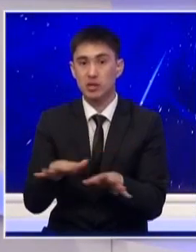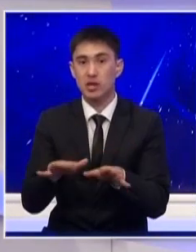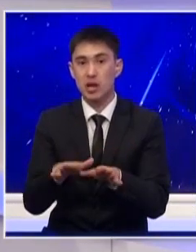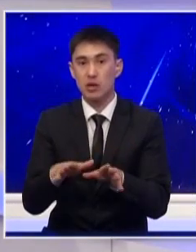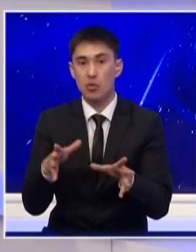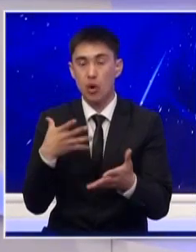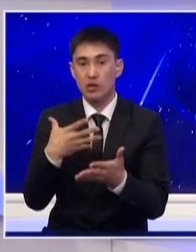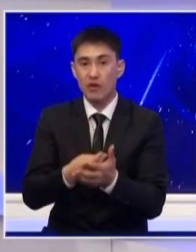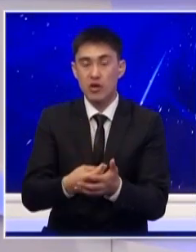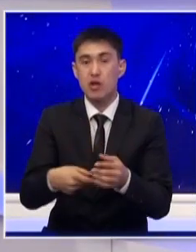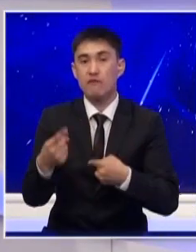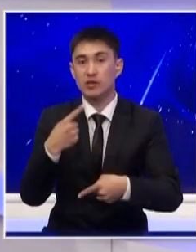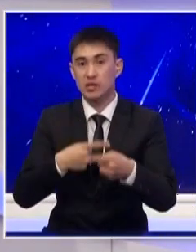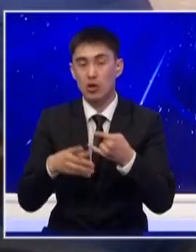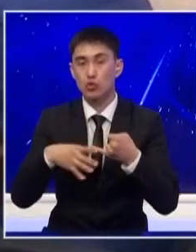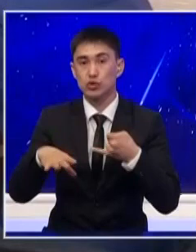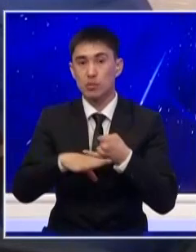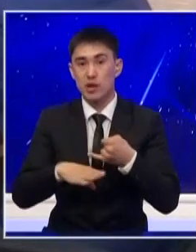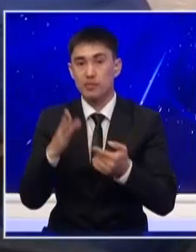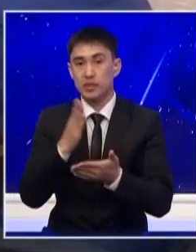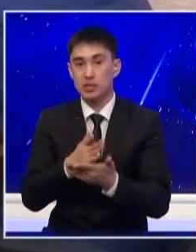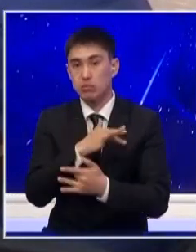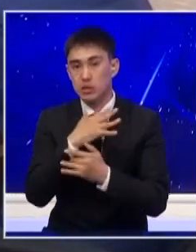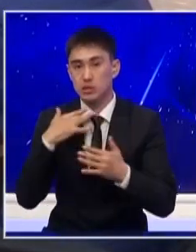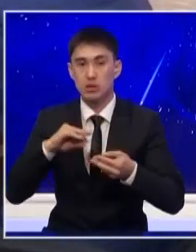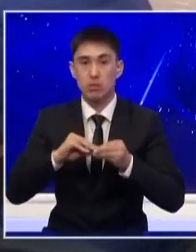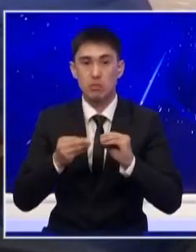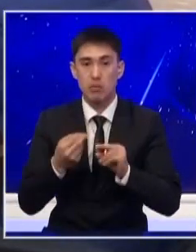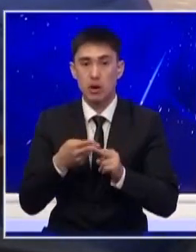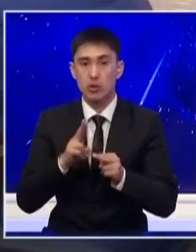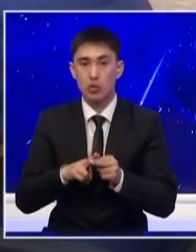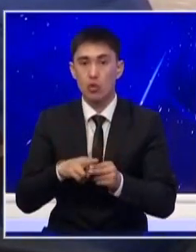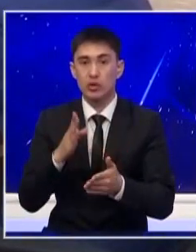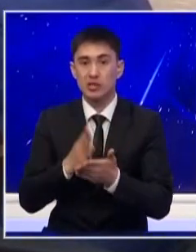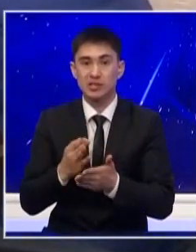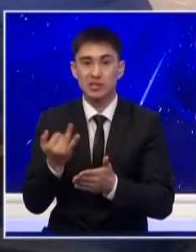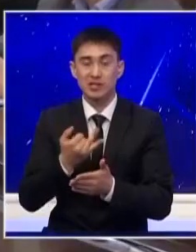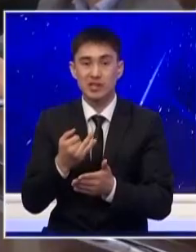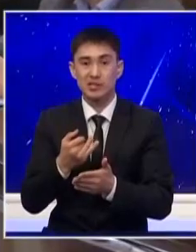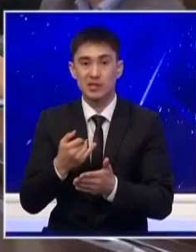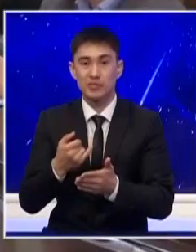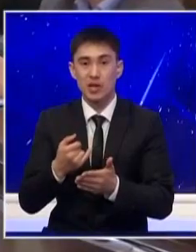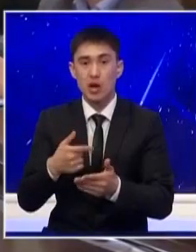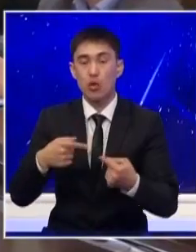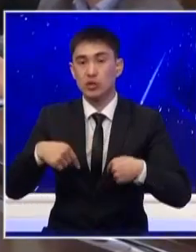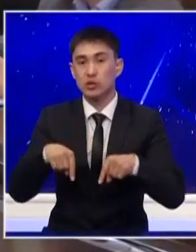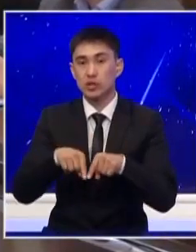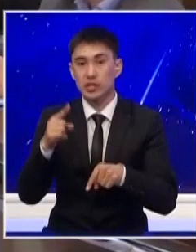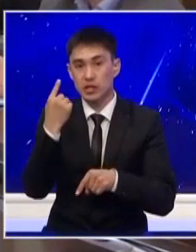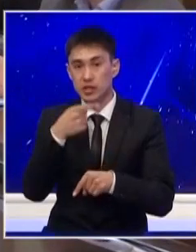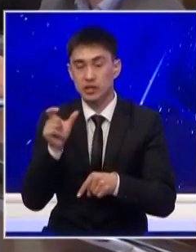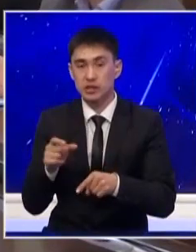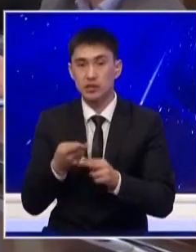распределению, освоению и возврату земель имеют многочисленные проблемы, которые затрагивают интересы неограниченных круга